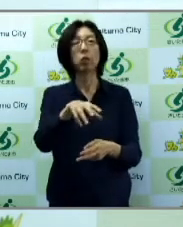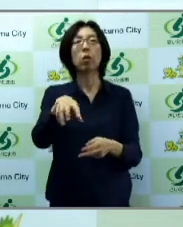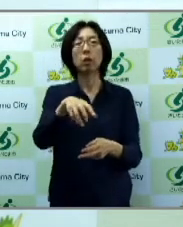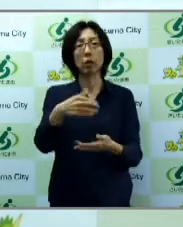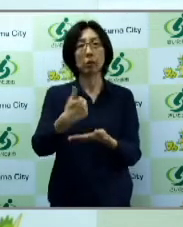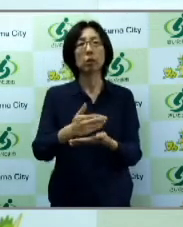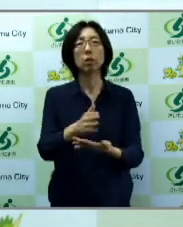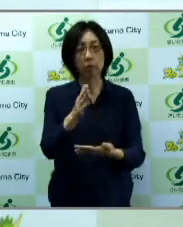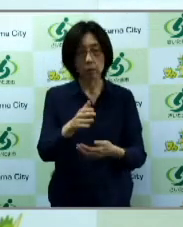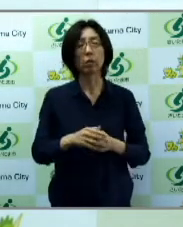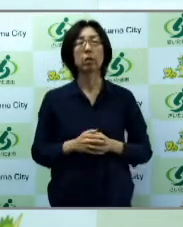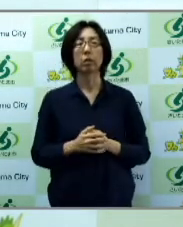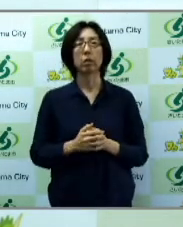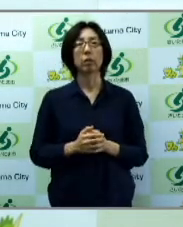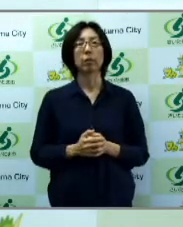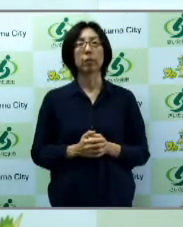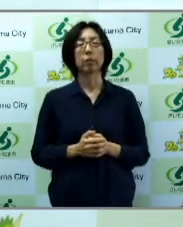ず